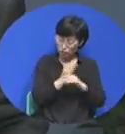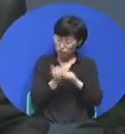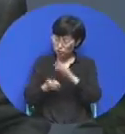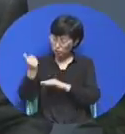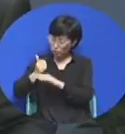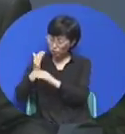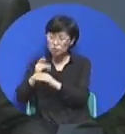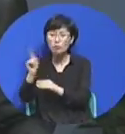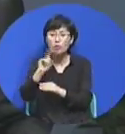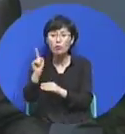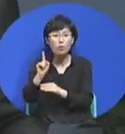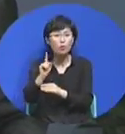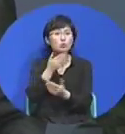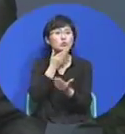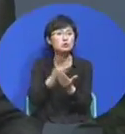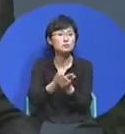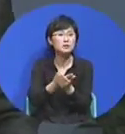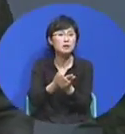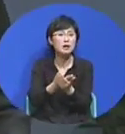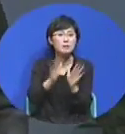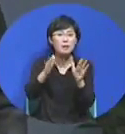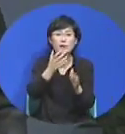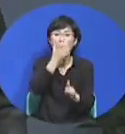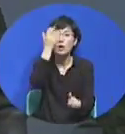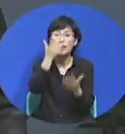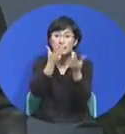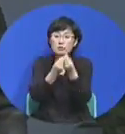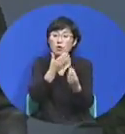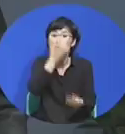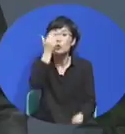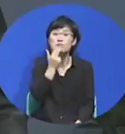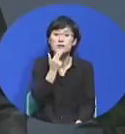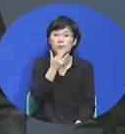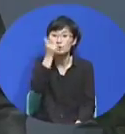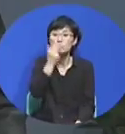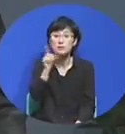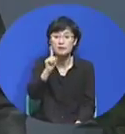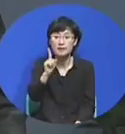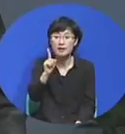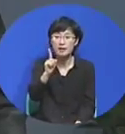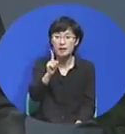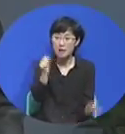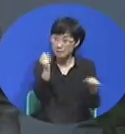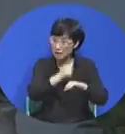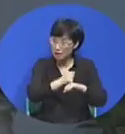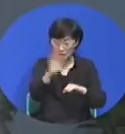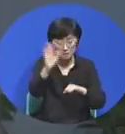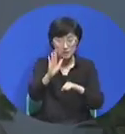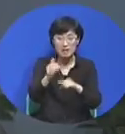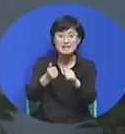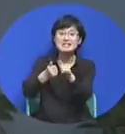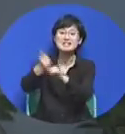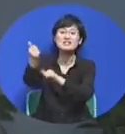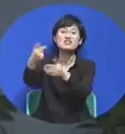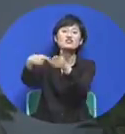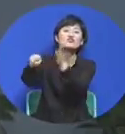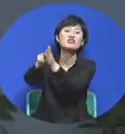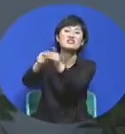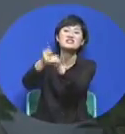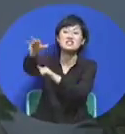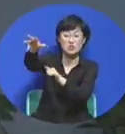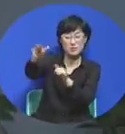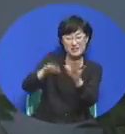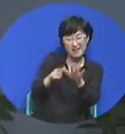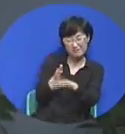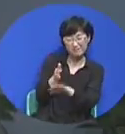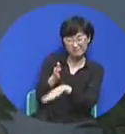지금 승리를 향해서 가고 있는 중이었습니다. Joseph was taking 그렇죠? that path to go towards victory. 그걸 확인하고 알아야